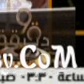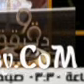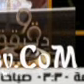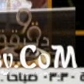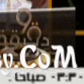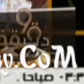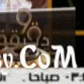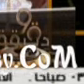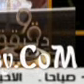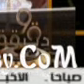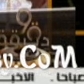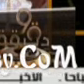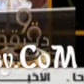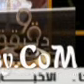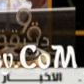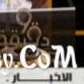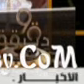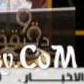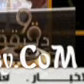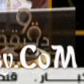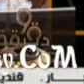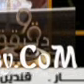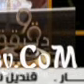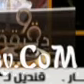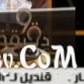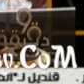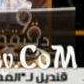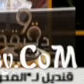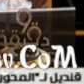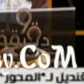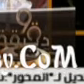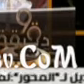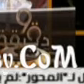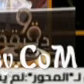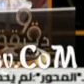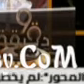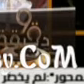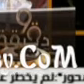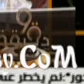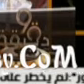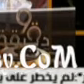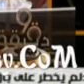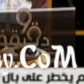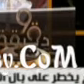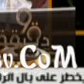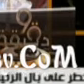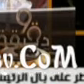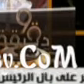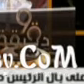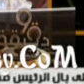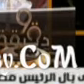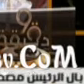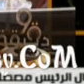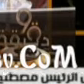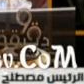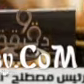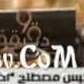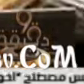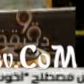لاعداد تقريرها بشان موازنه العام المالي الجديد تمهيدا لمناقشته في جلسه عامه